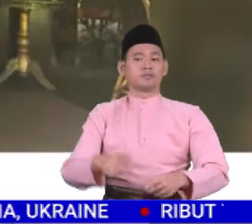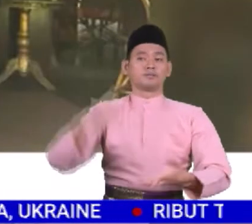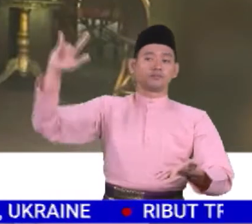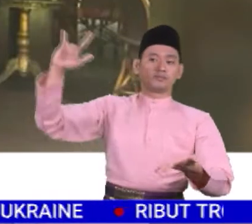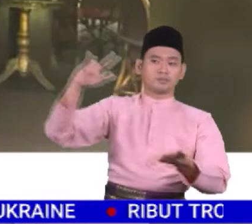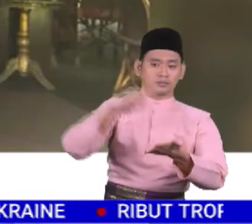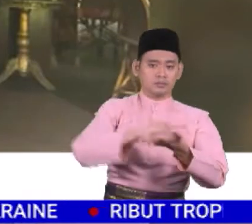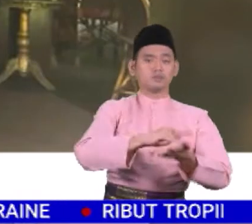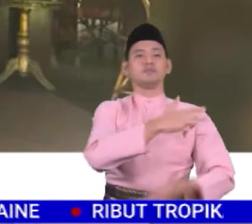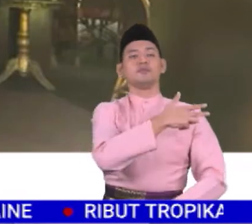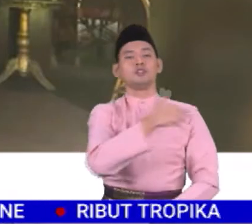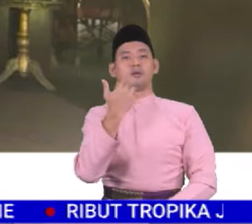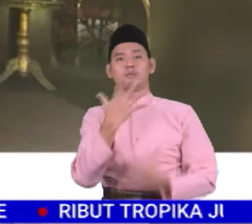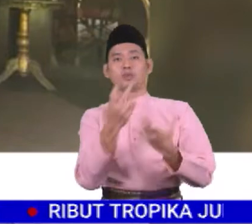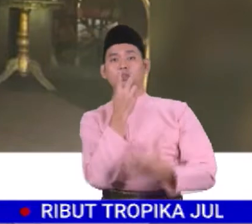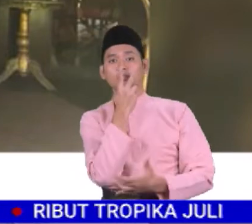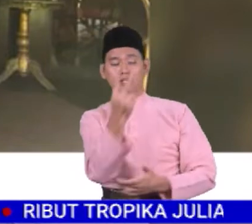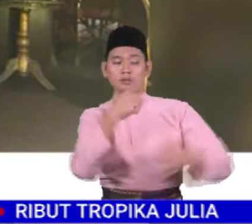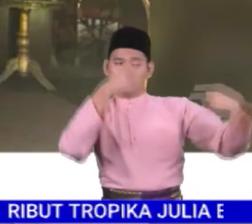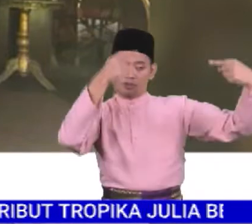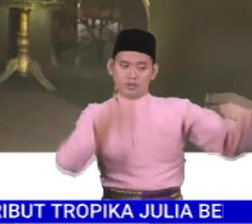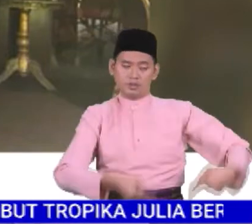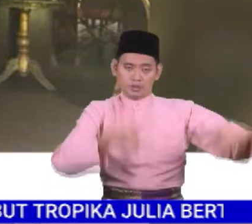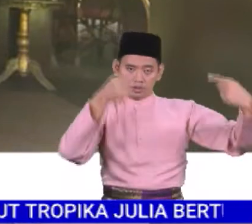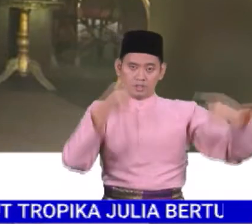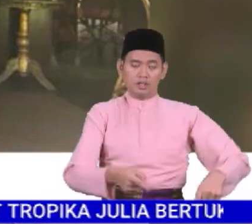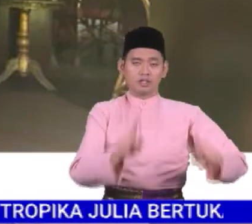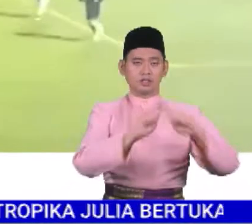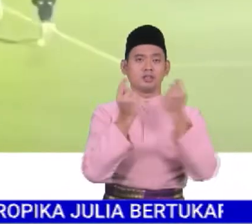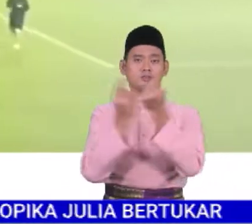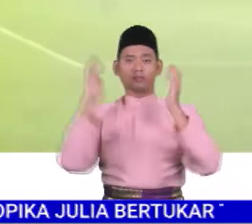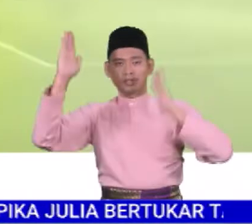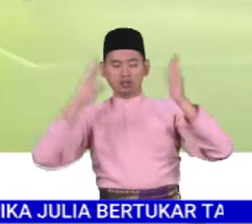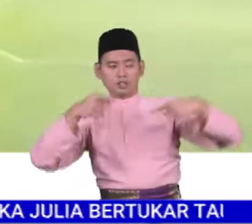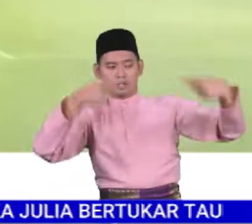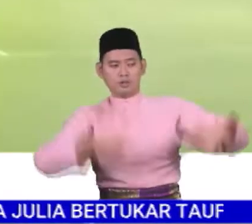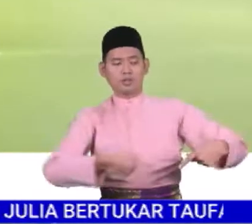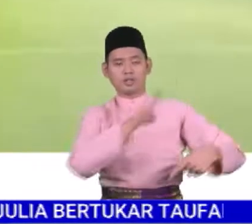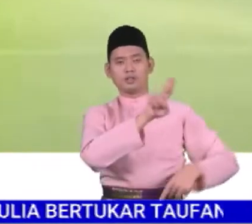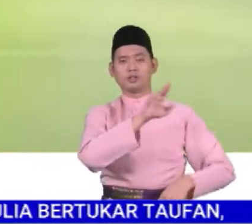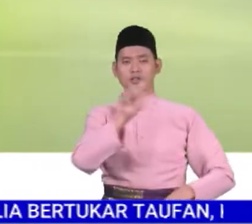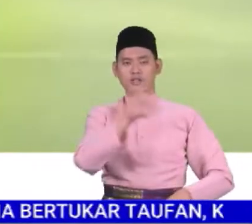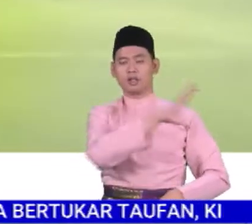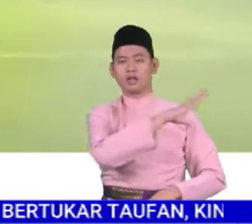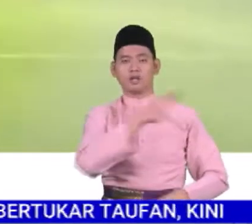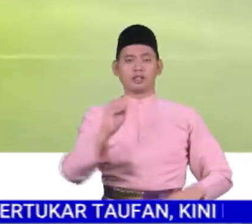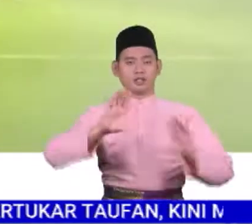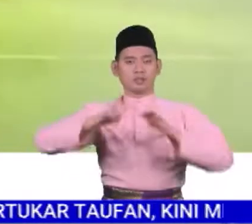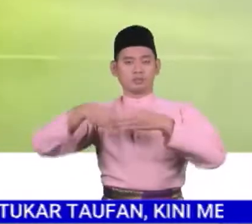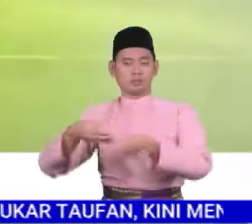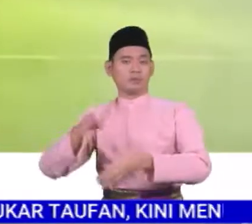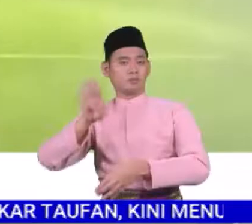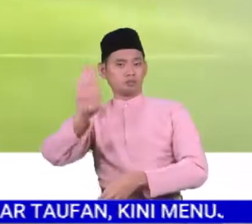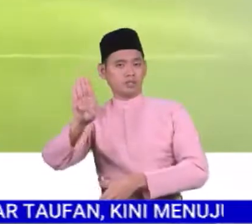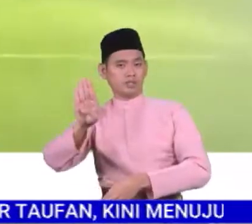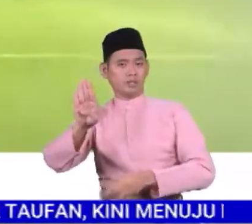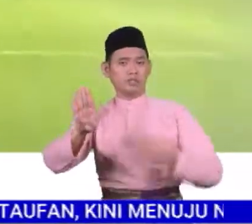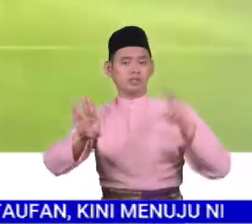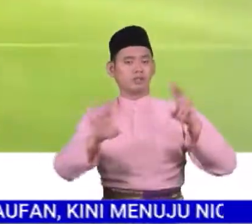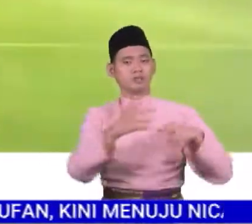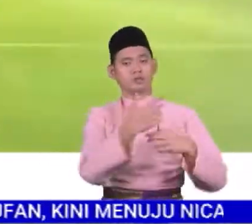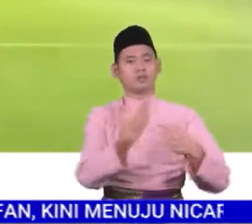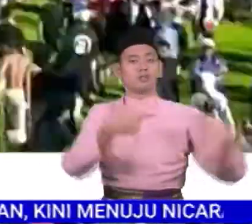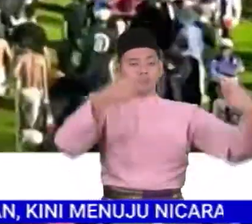menyaksikan pelayanan skuad kebangsaan di 16 menentang UII dan aksi terakhir kumpulan B kelahirkan Piala Asia B17 2023